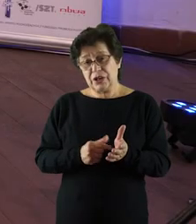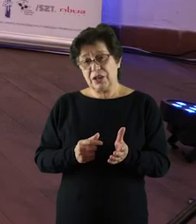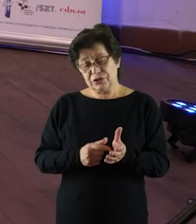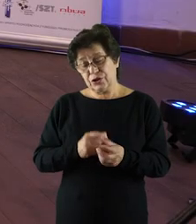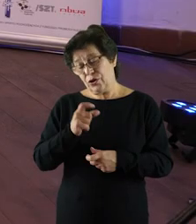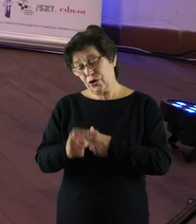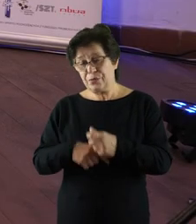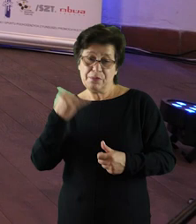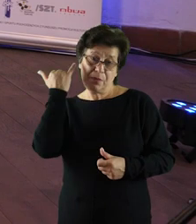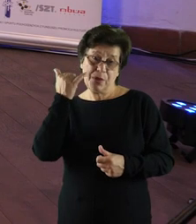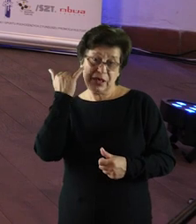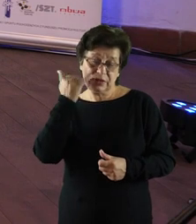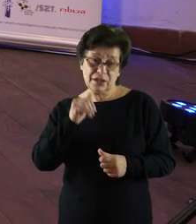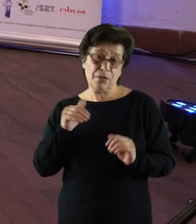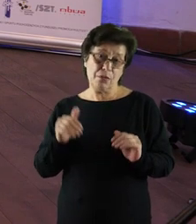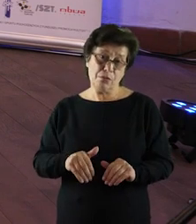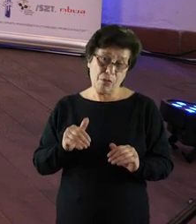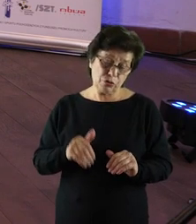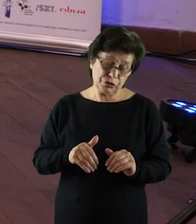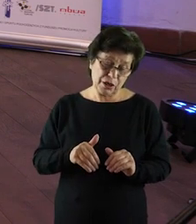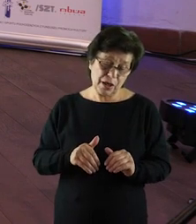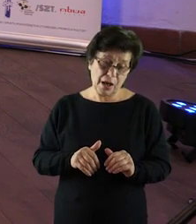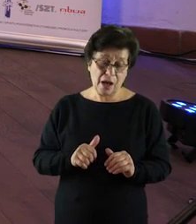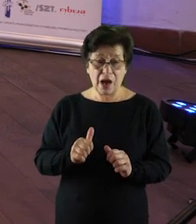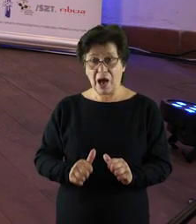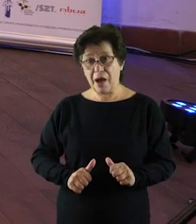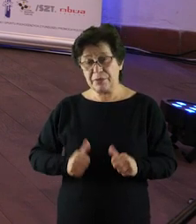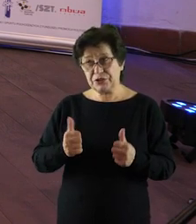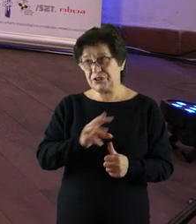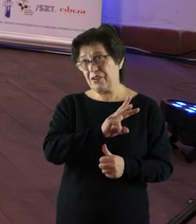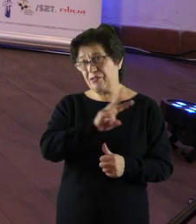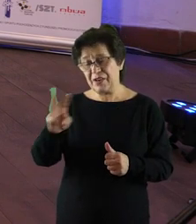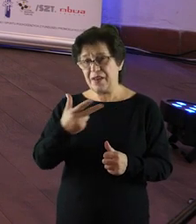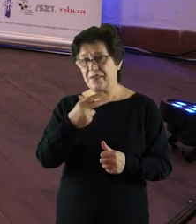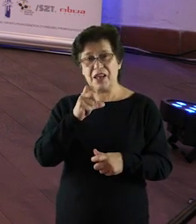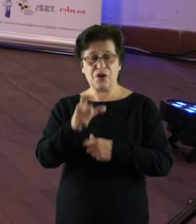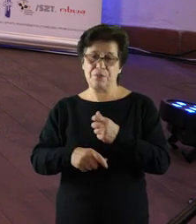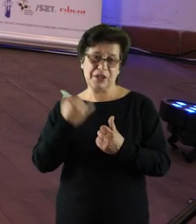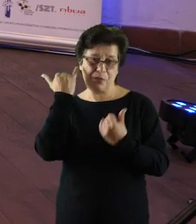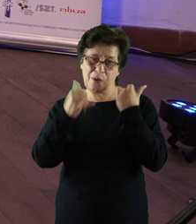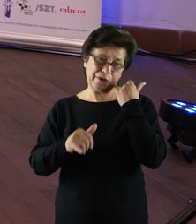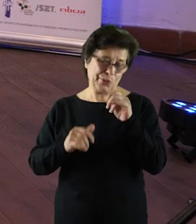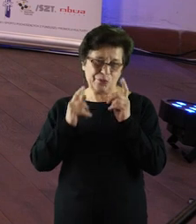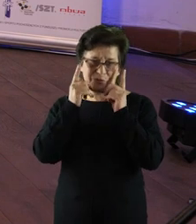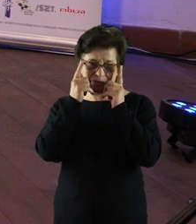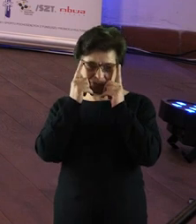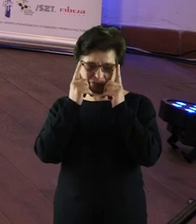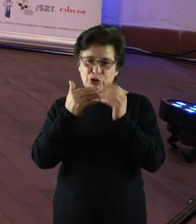popełniamy także błędy. Może po to, abyście wy ich kiedyś nie popełniali, czego wam szczególnie